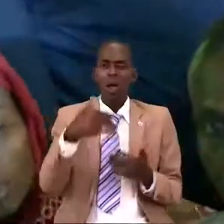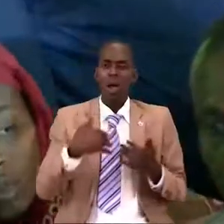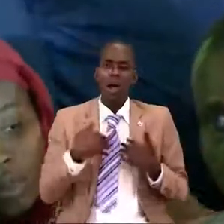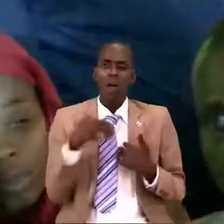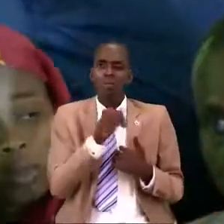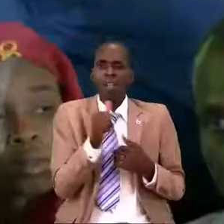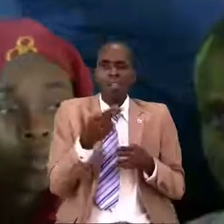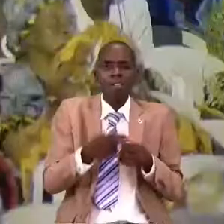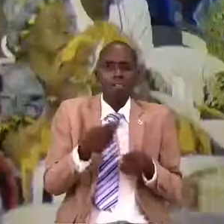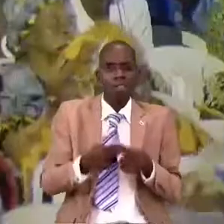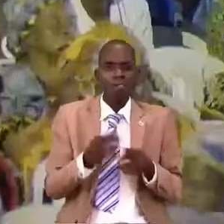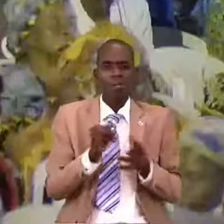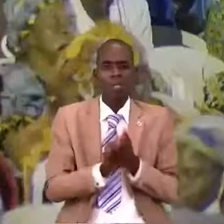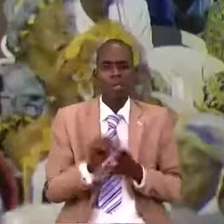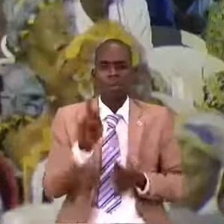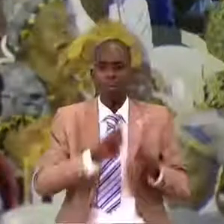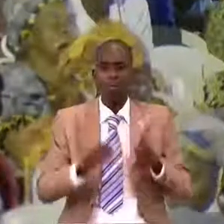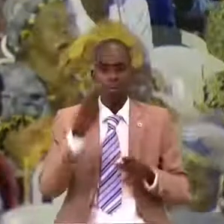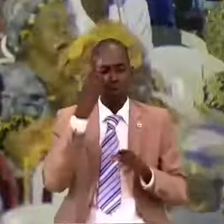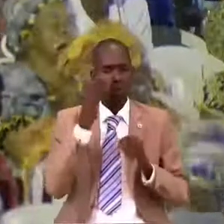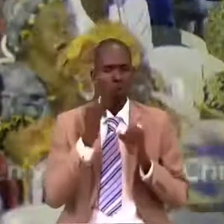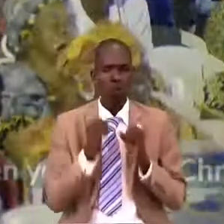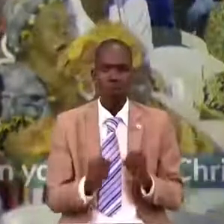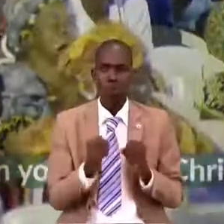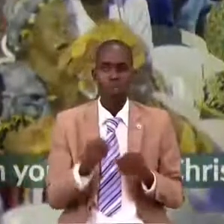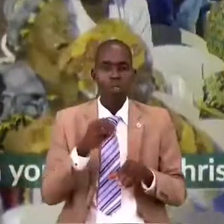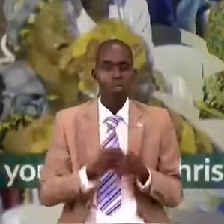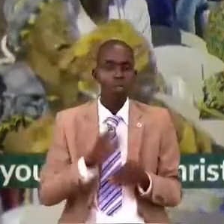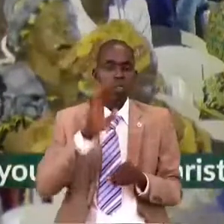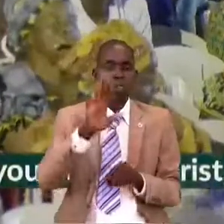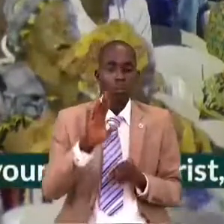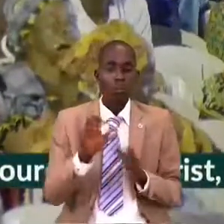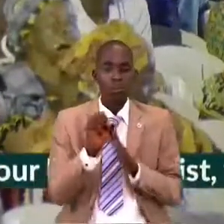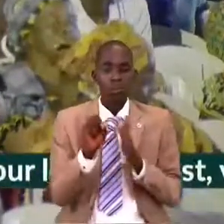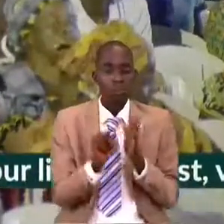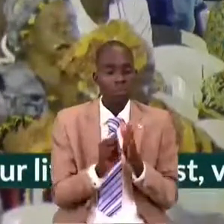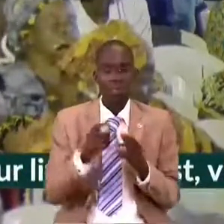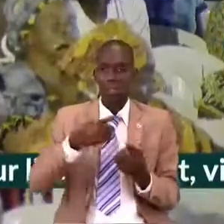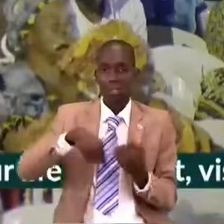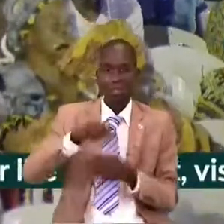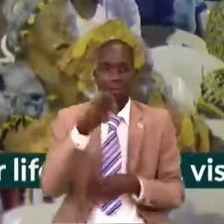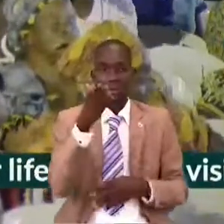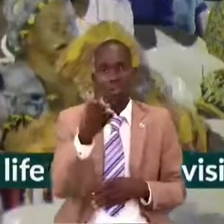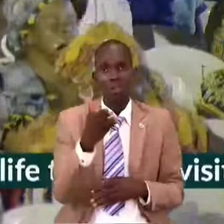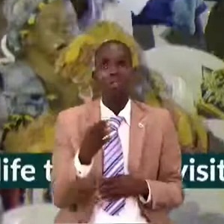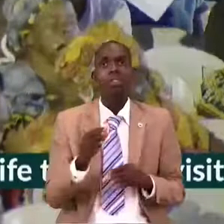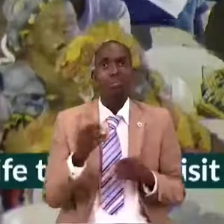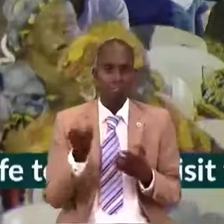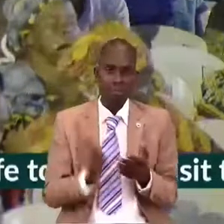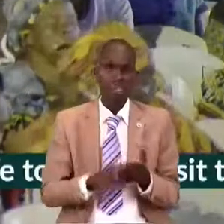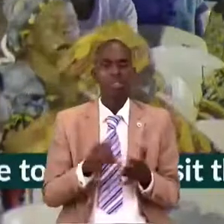Continue à prier, à te préparer, parce qu'aujourd'hui, il y aura l'explosion de miracles.